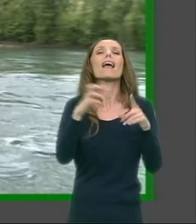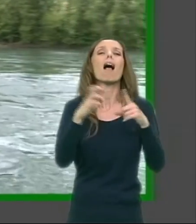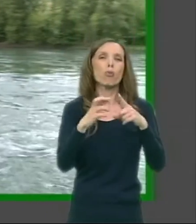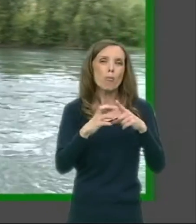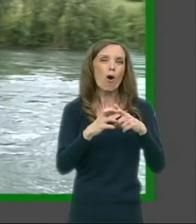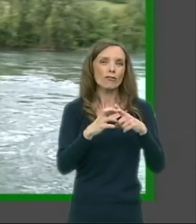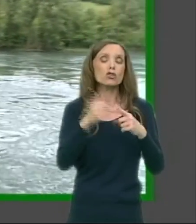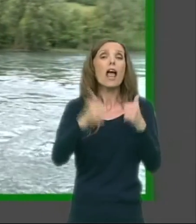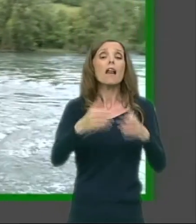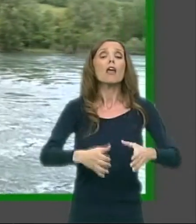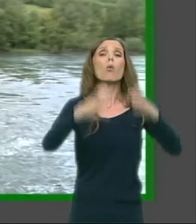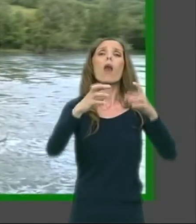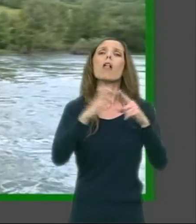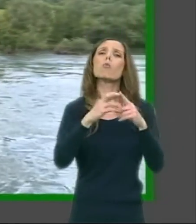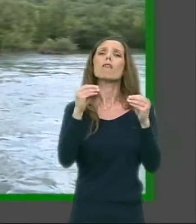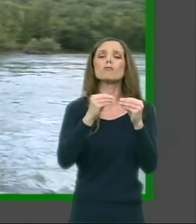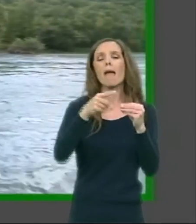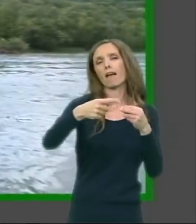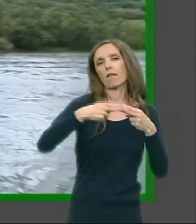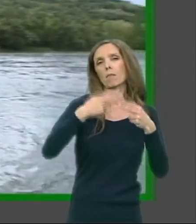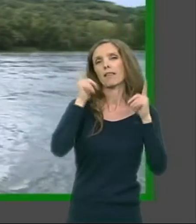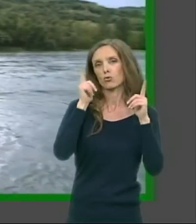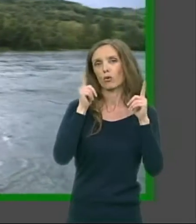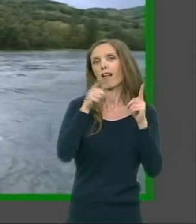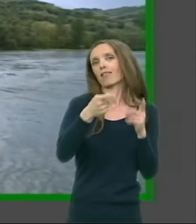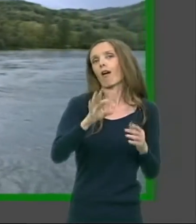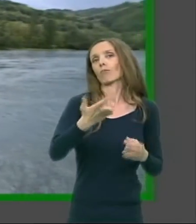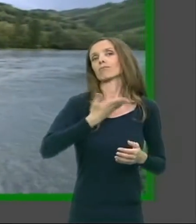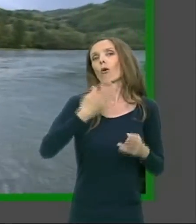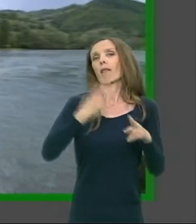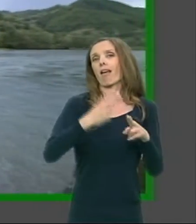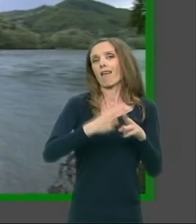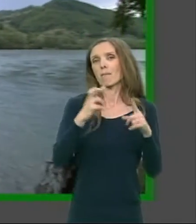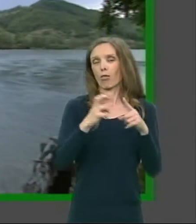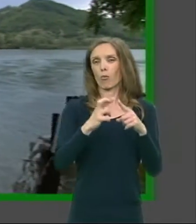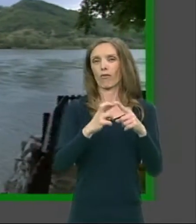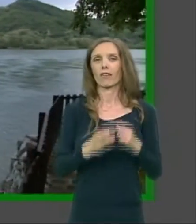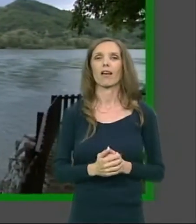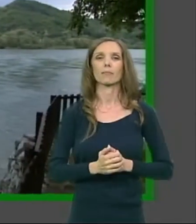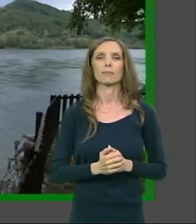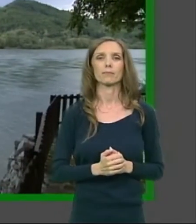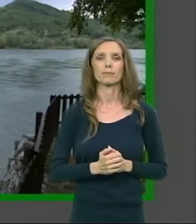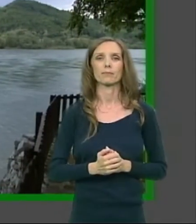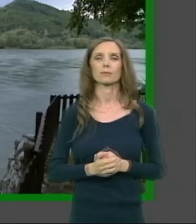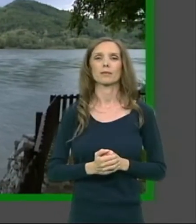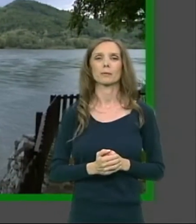ili po jednoj kuli Ljubović Bega koja se nalazila na delu današnjeg prostora iznad Čitluka.